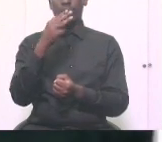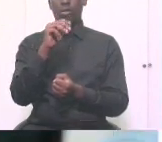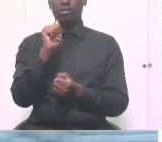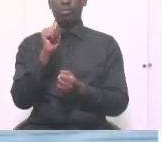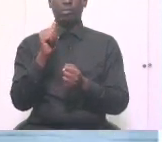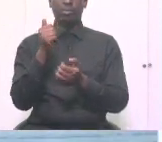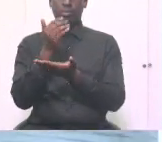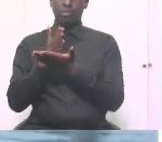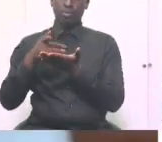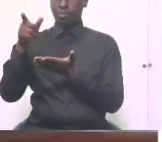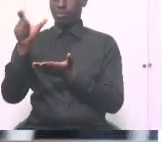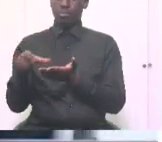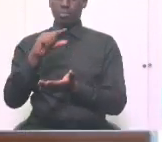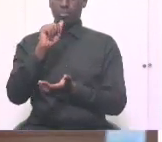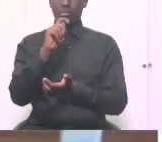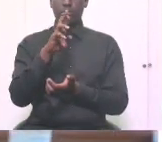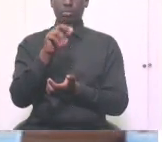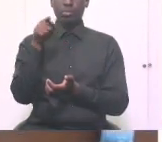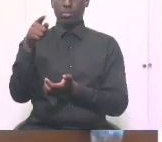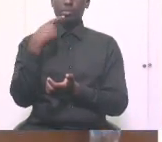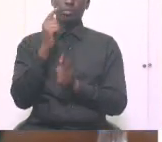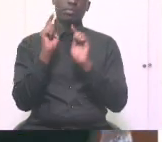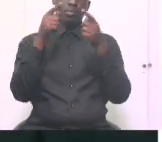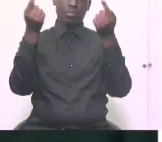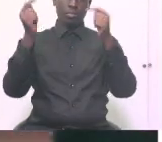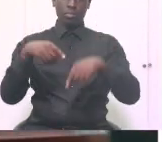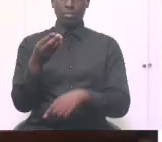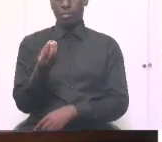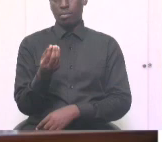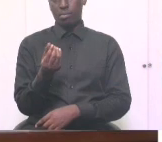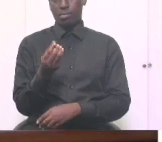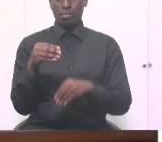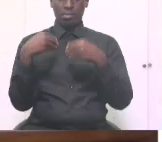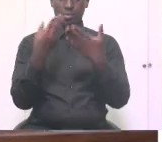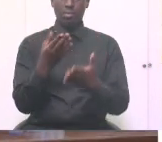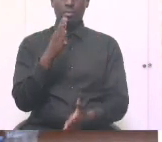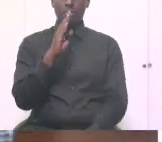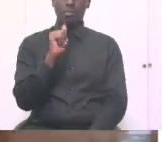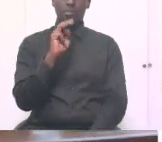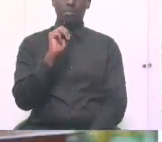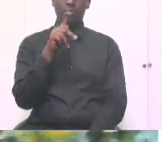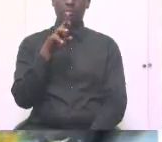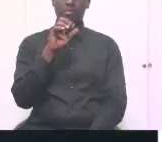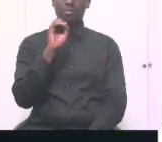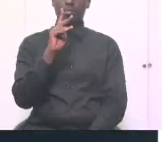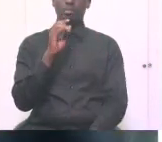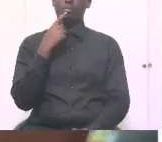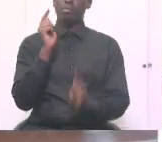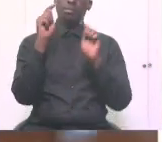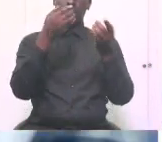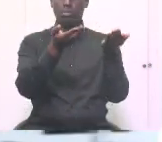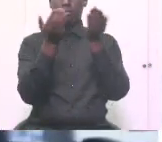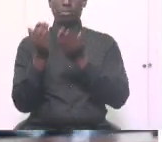ruhande rw'umunyemari Gatera bivugwa ko ari we wagiye kuzana amafaranga yahawe Bamporiki ngo amubwiye ko ajya kuzana